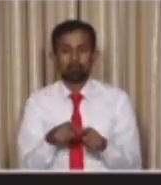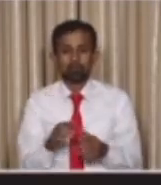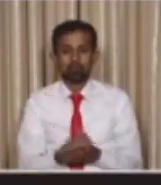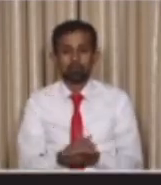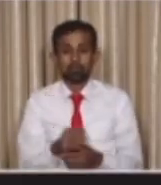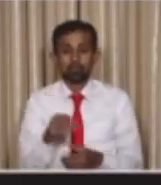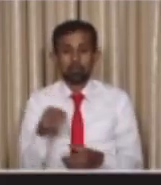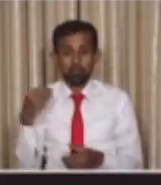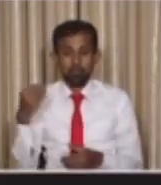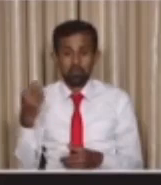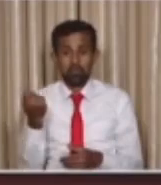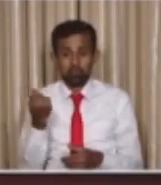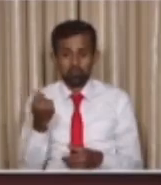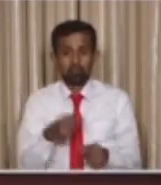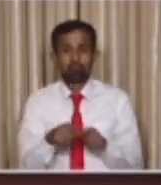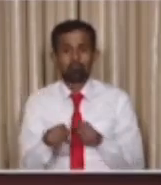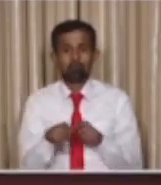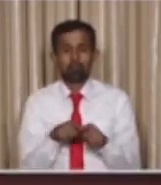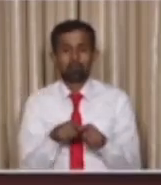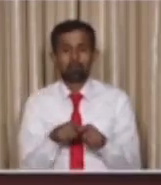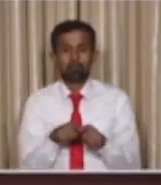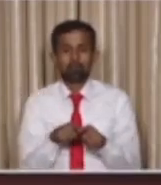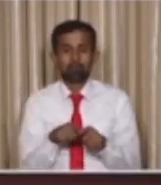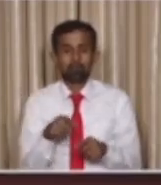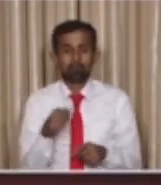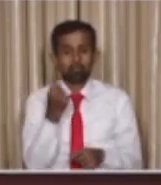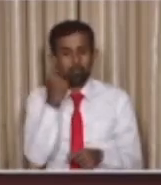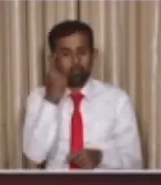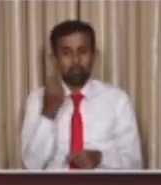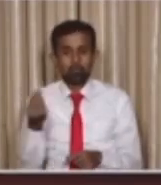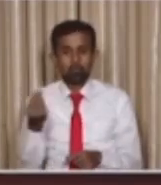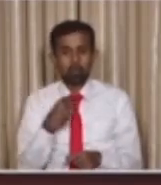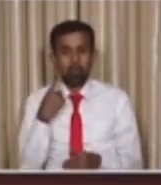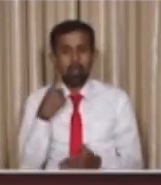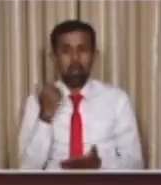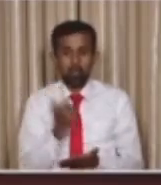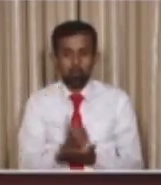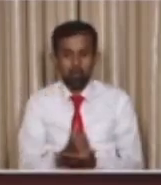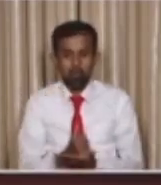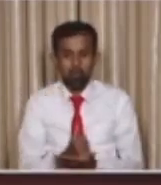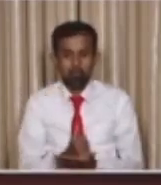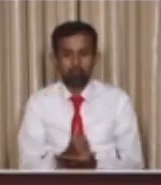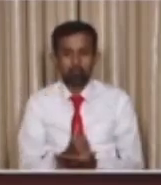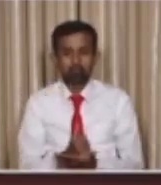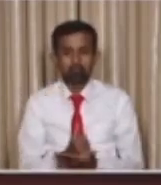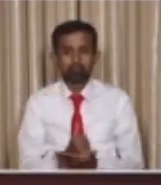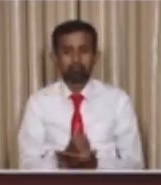ණය මුදලක් හැටියට එන්නේ. ඒ නිසා මේ යෝජනාව බාර ගන්න අමාරුයි කියලා. ඒ නිසා